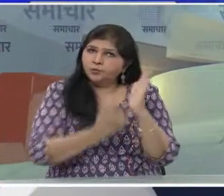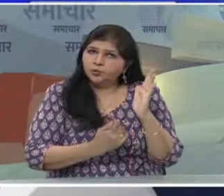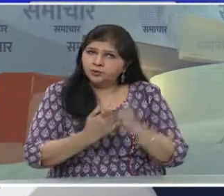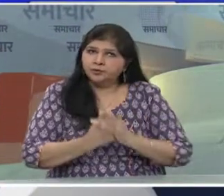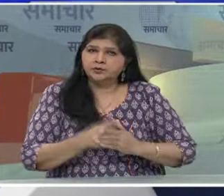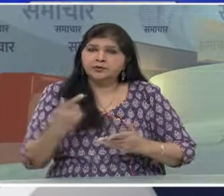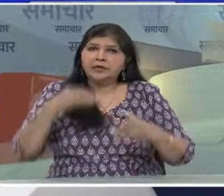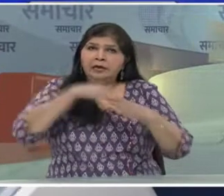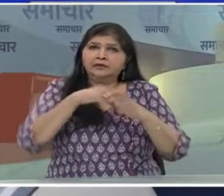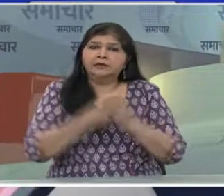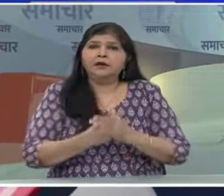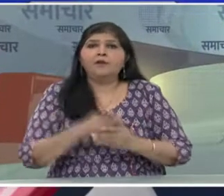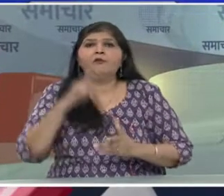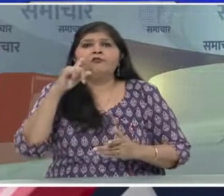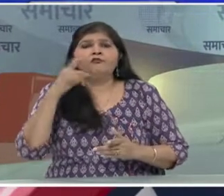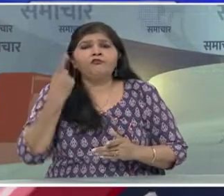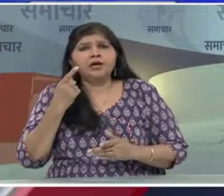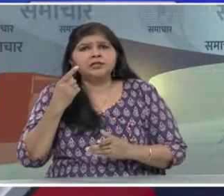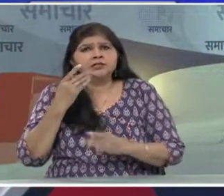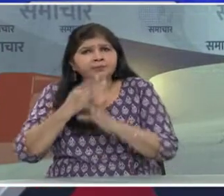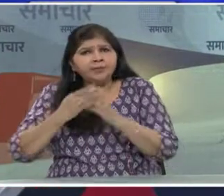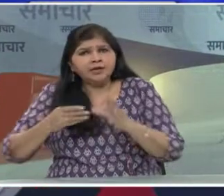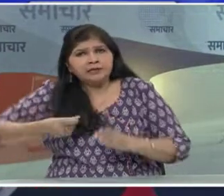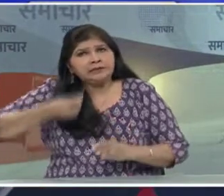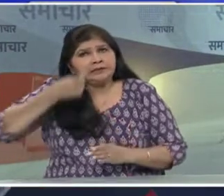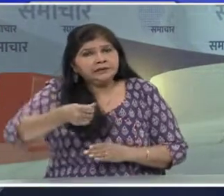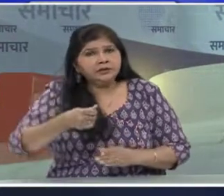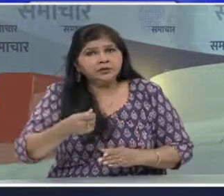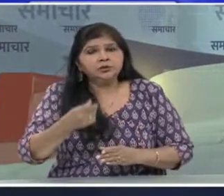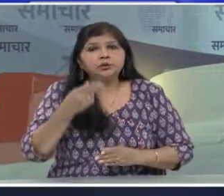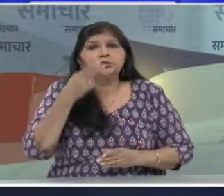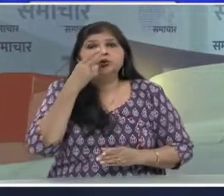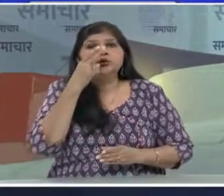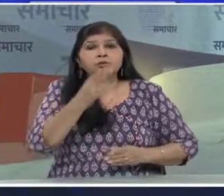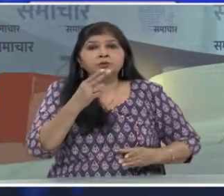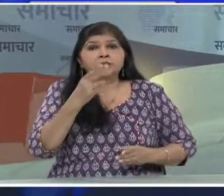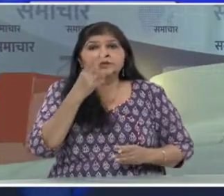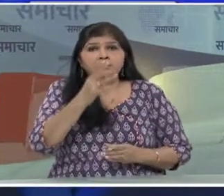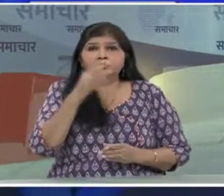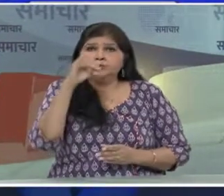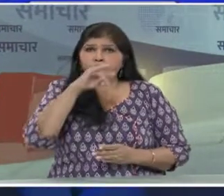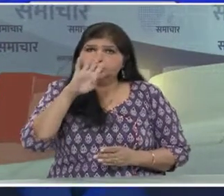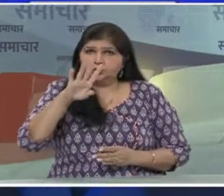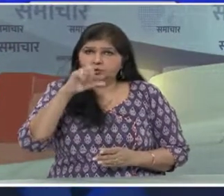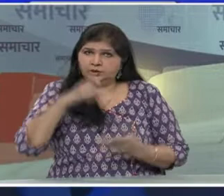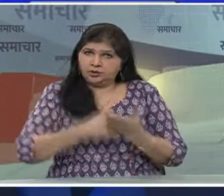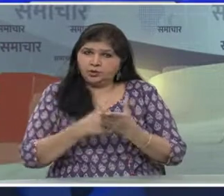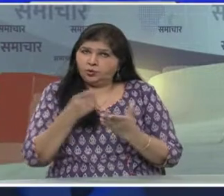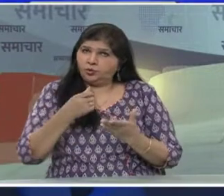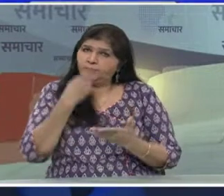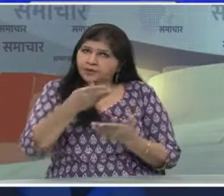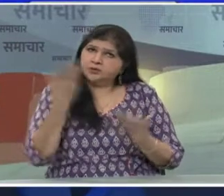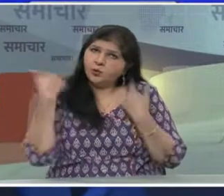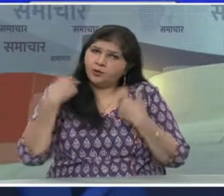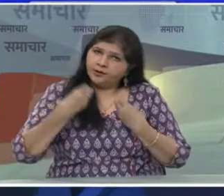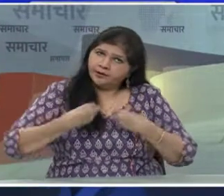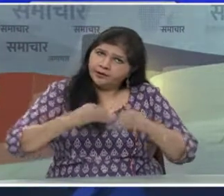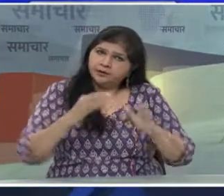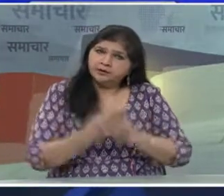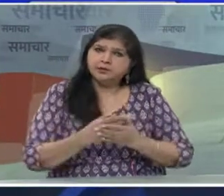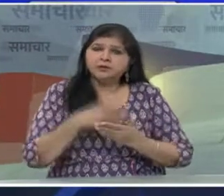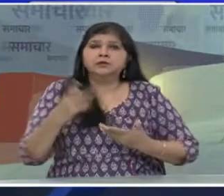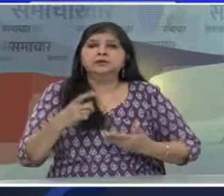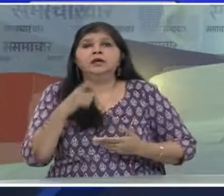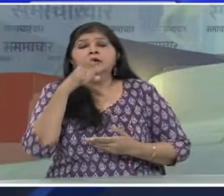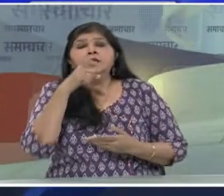के अंतर्गत जो पहले राशि खर्च हुई थी वो 2,364 करोड़ रुपया थी, जिसमें 60% से ज्यादा वृद्धि करके